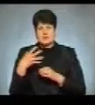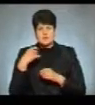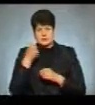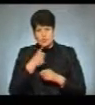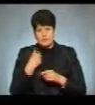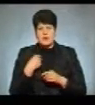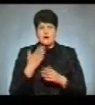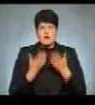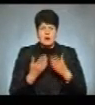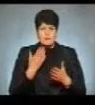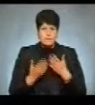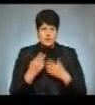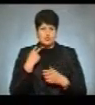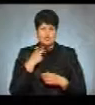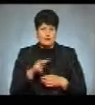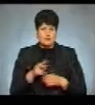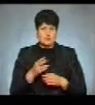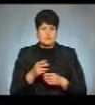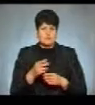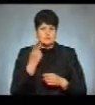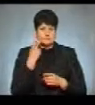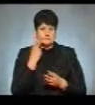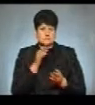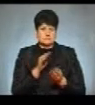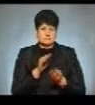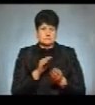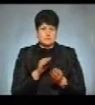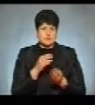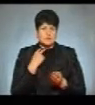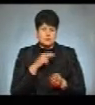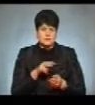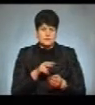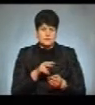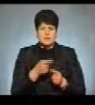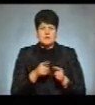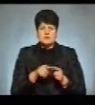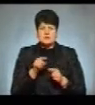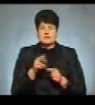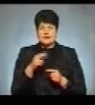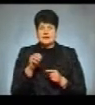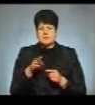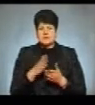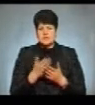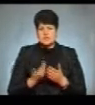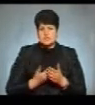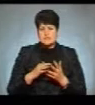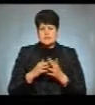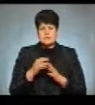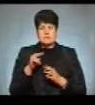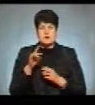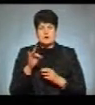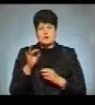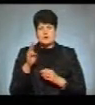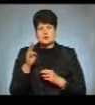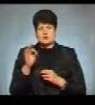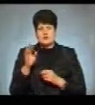довічне ув'язнення. З'ясовано те, що підозрюваним у цьому ДТП є житель села Прошова,